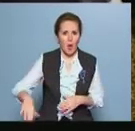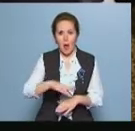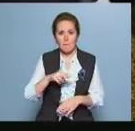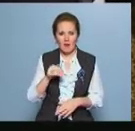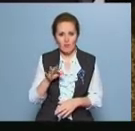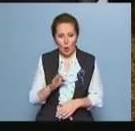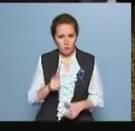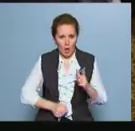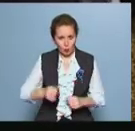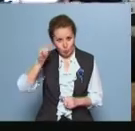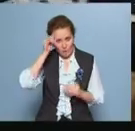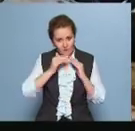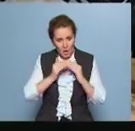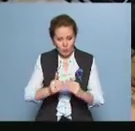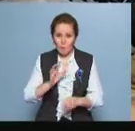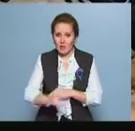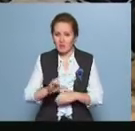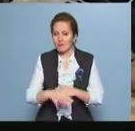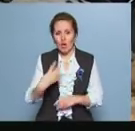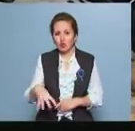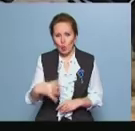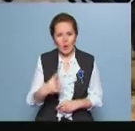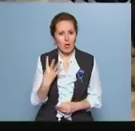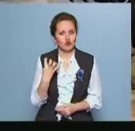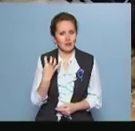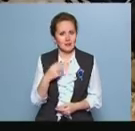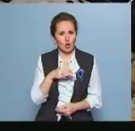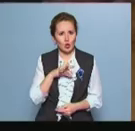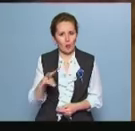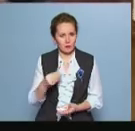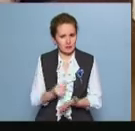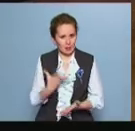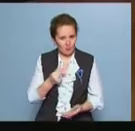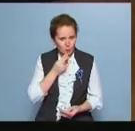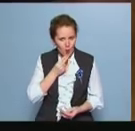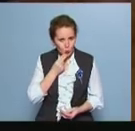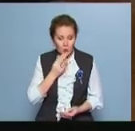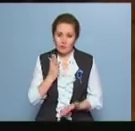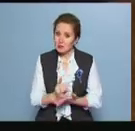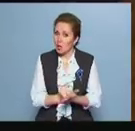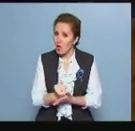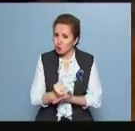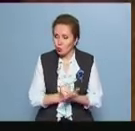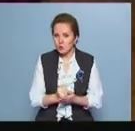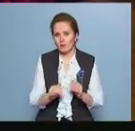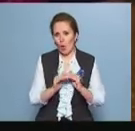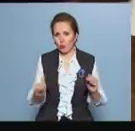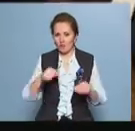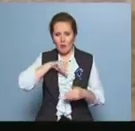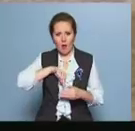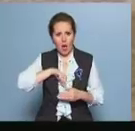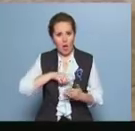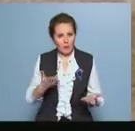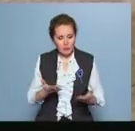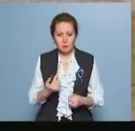и производить день не 40, а уже 400 тонн ценного продукта. Для этого есть все ресурсы, в том числе на уровне генетики. В хозяйстве